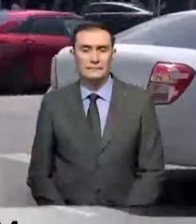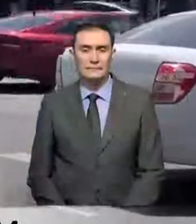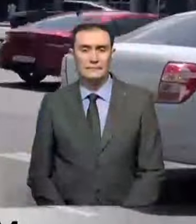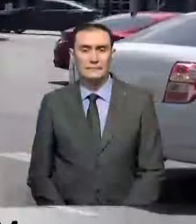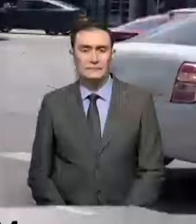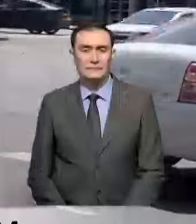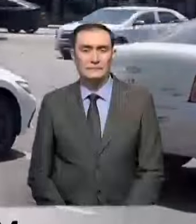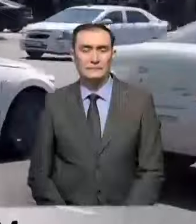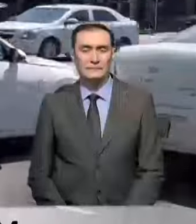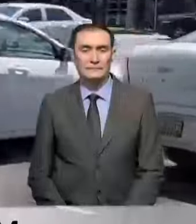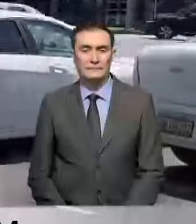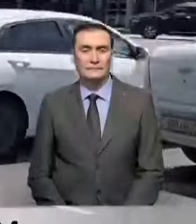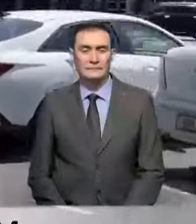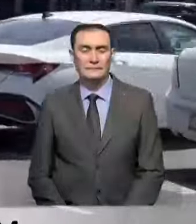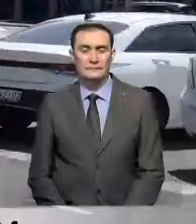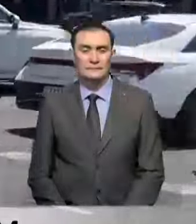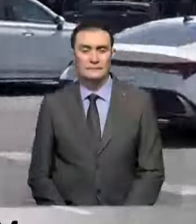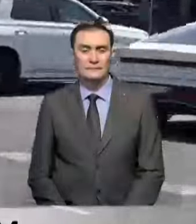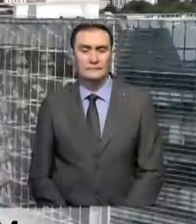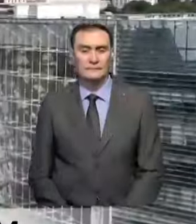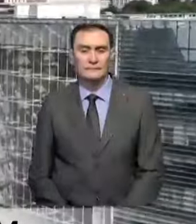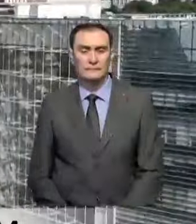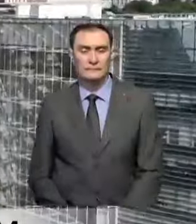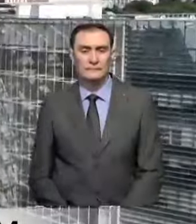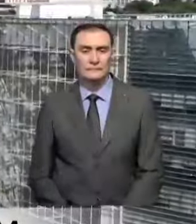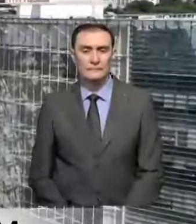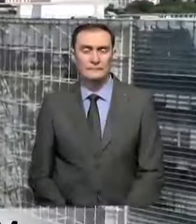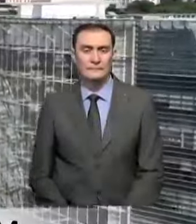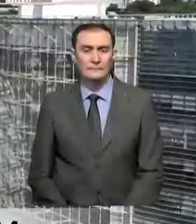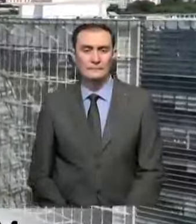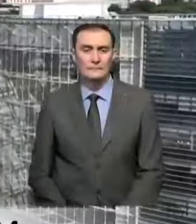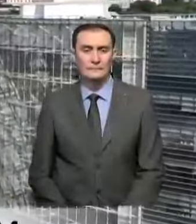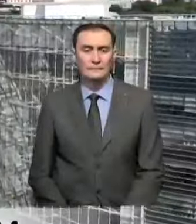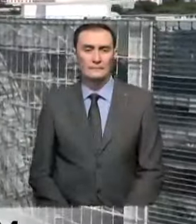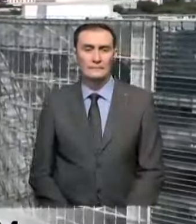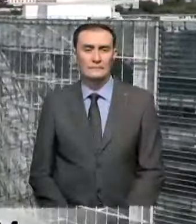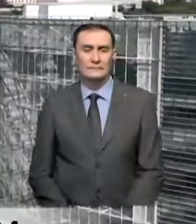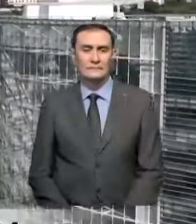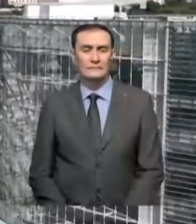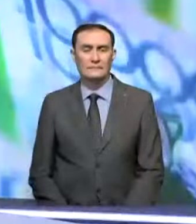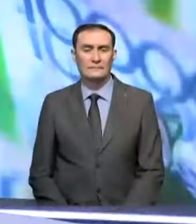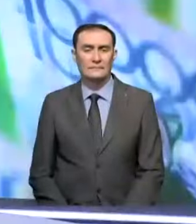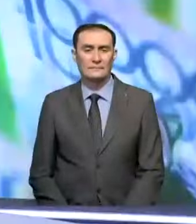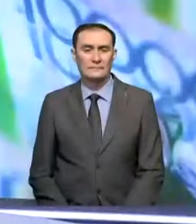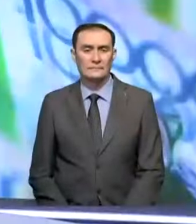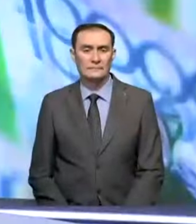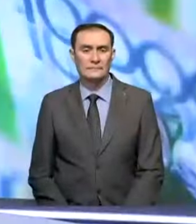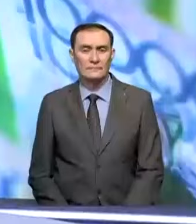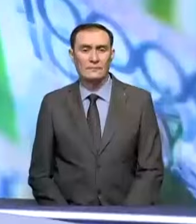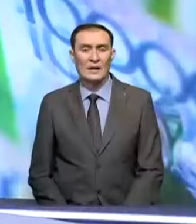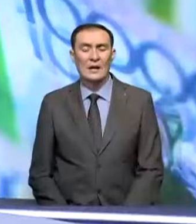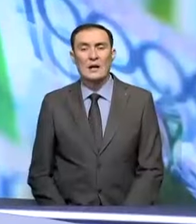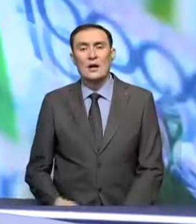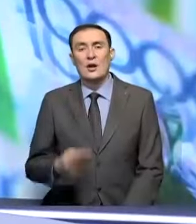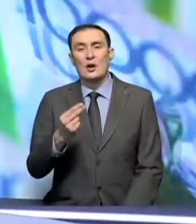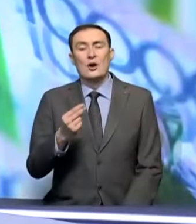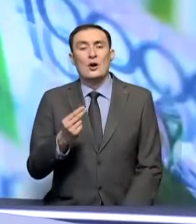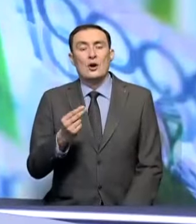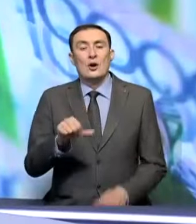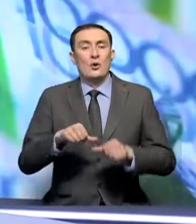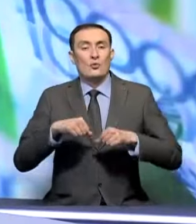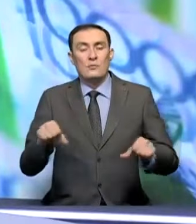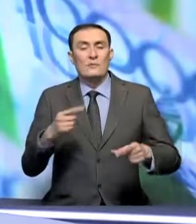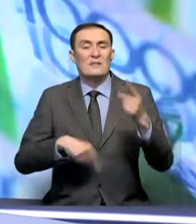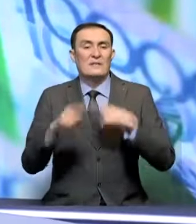теле радиокомплекс президента 24 kz Алмааты комиссия по возврату